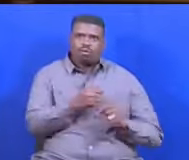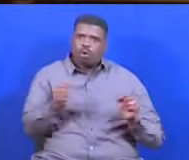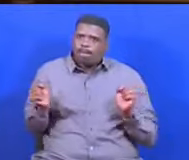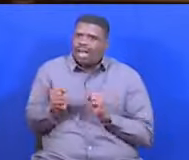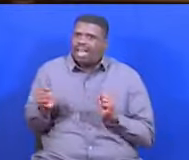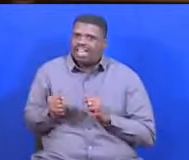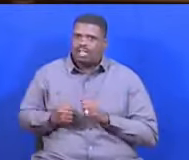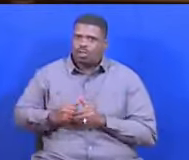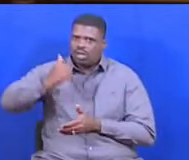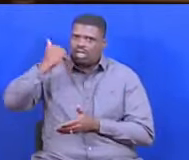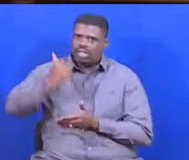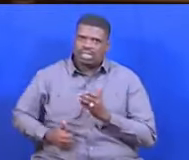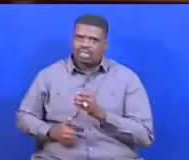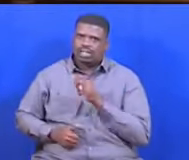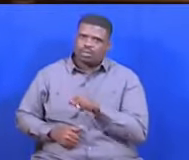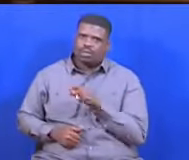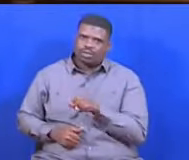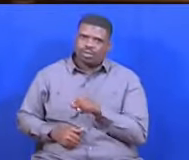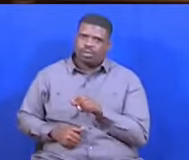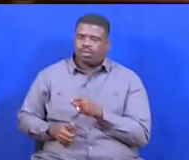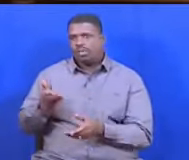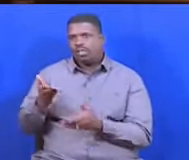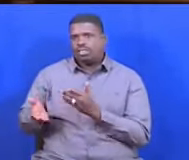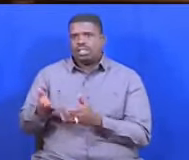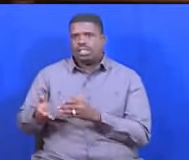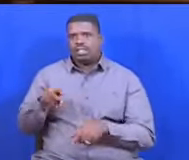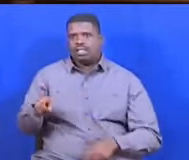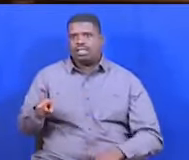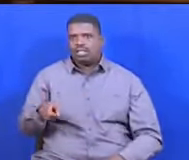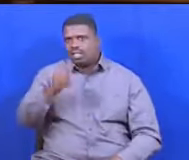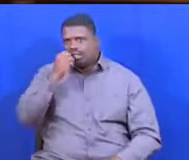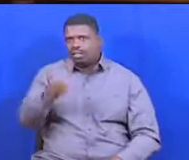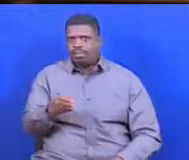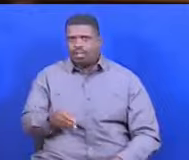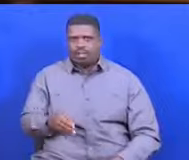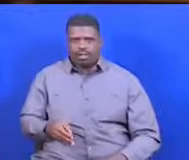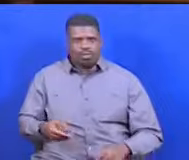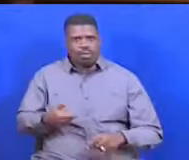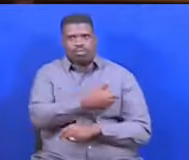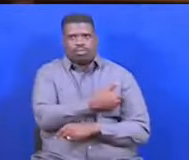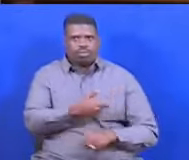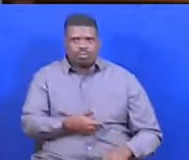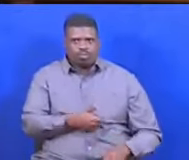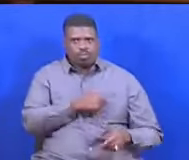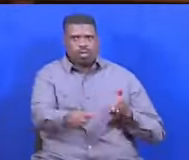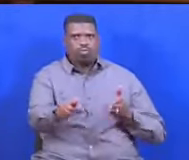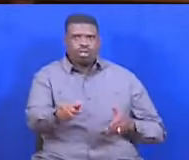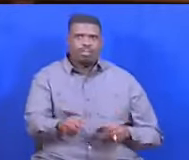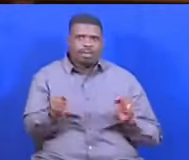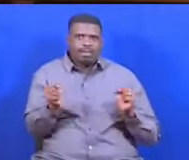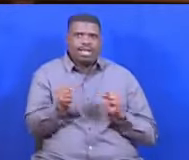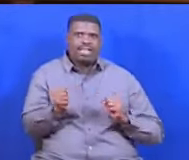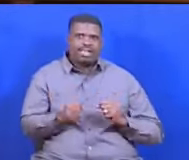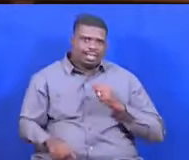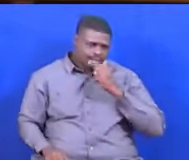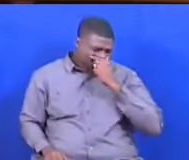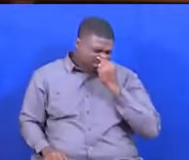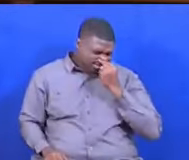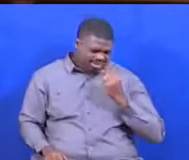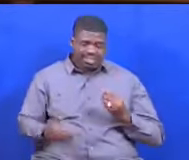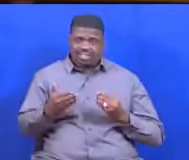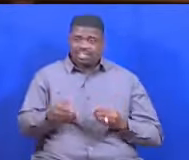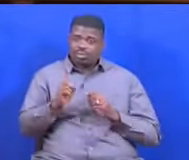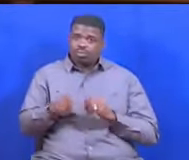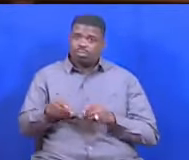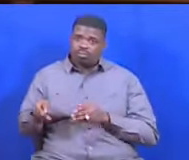hiyo wanakata ile x-ray kwamba wewe mwenye zahanati ulikuwa tapeli, wanakutibu malaria. Wanakulipa ile malaria. Kwa hiyo pakiwa na